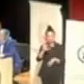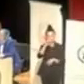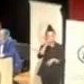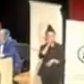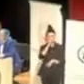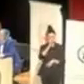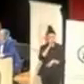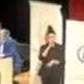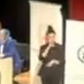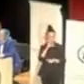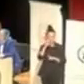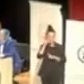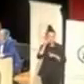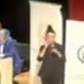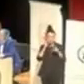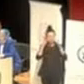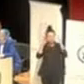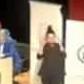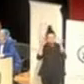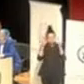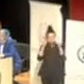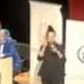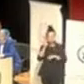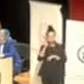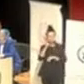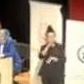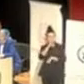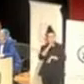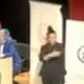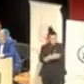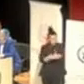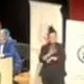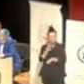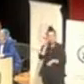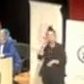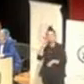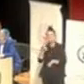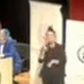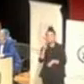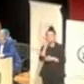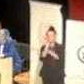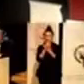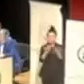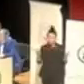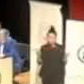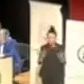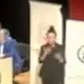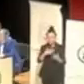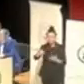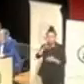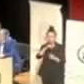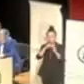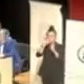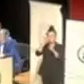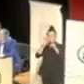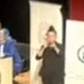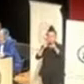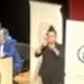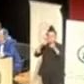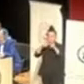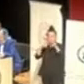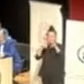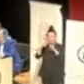İl Kültür Müdür Yardımcımız, kıymetli konuklar, hepiniz BİLTEFT 2023